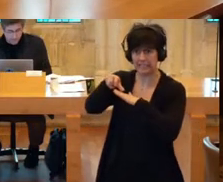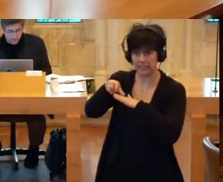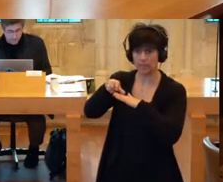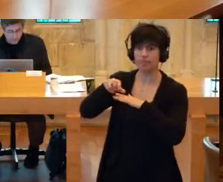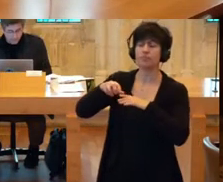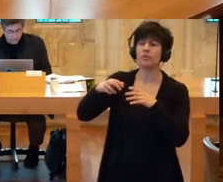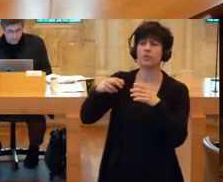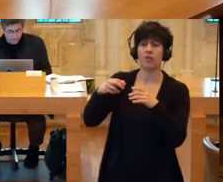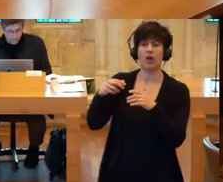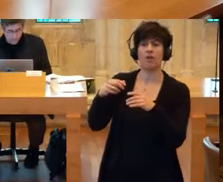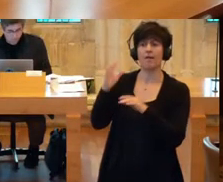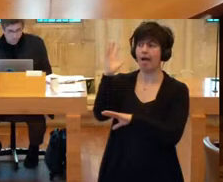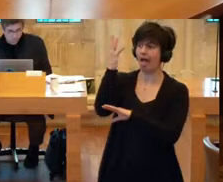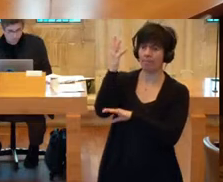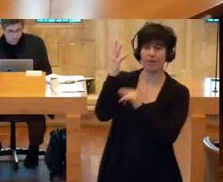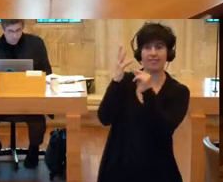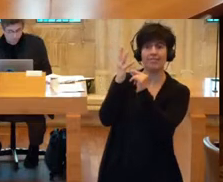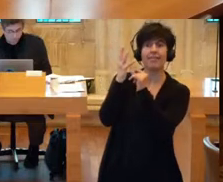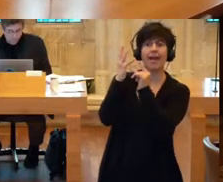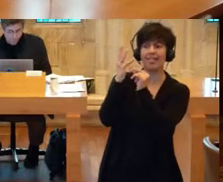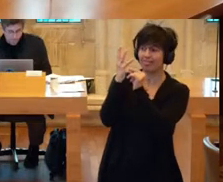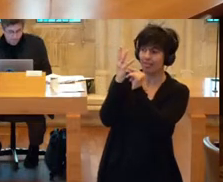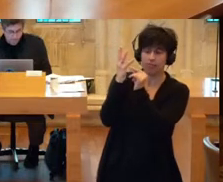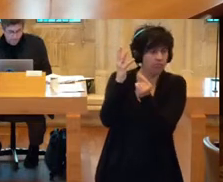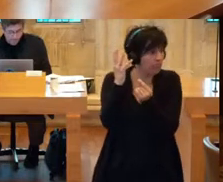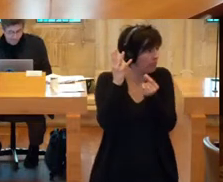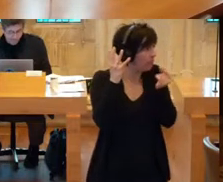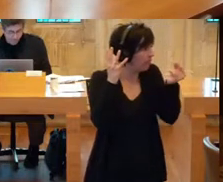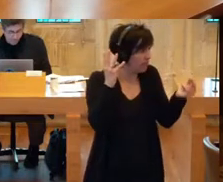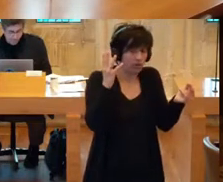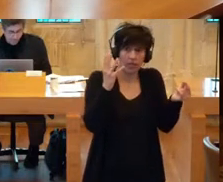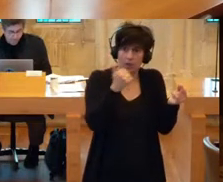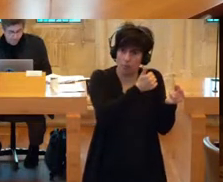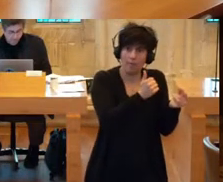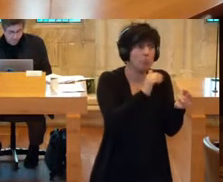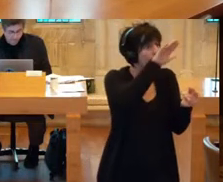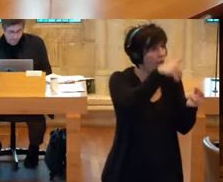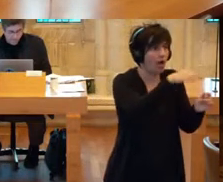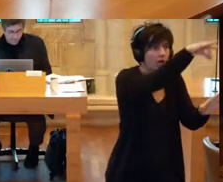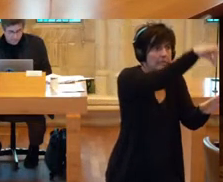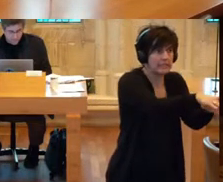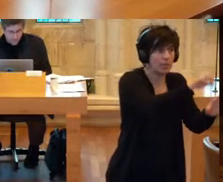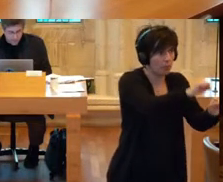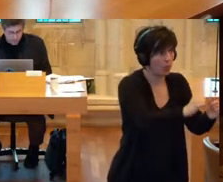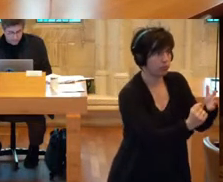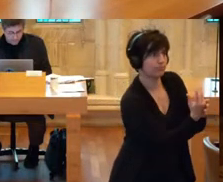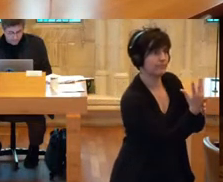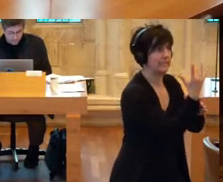graine d'arbre et pourra planter un arbre aussi. Je pense que c'est un sujet qui vous tient également à cœur.